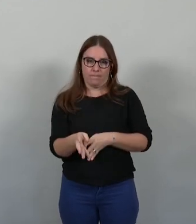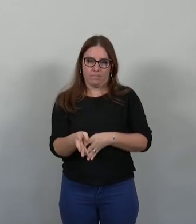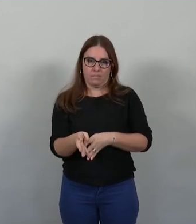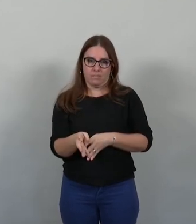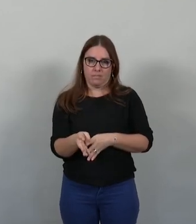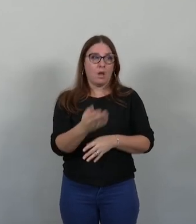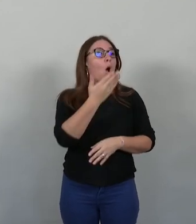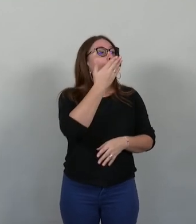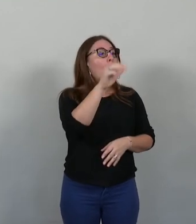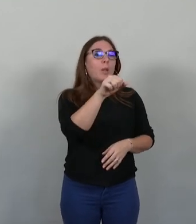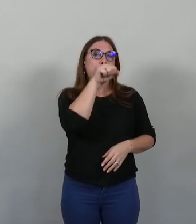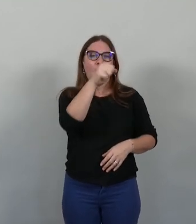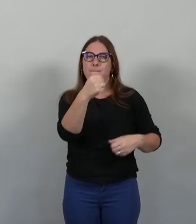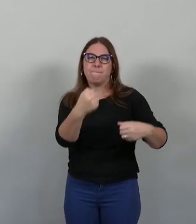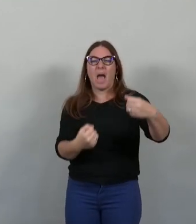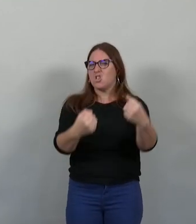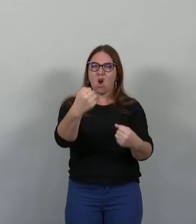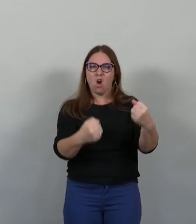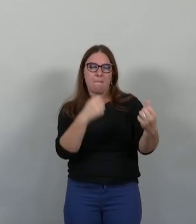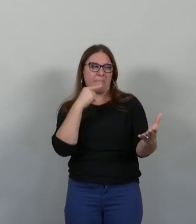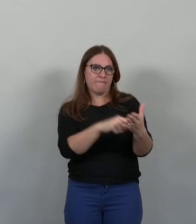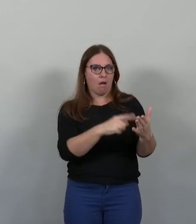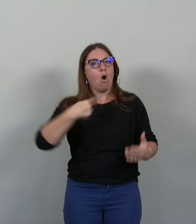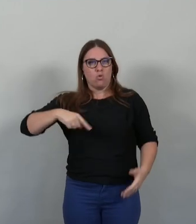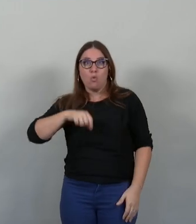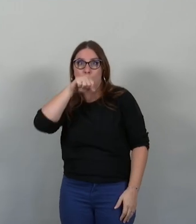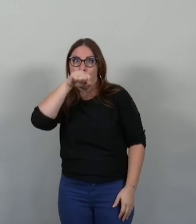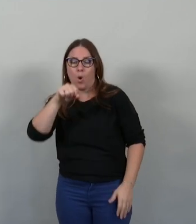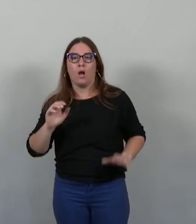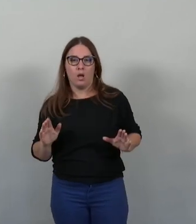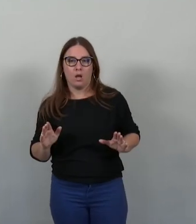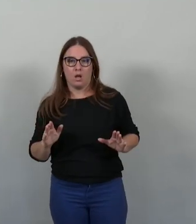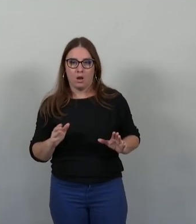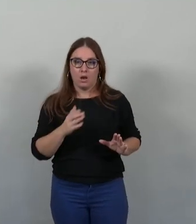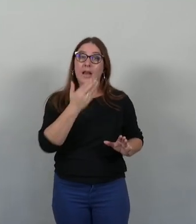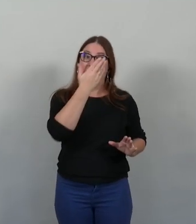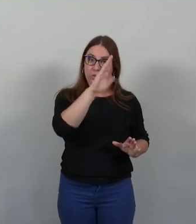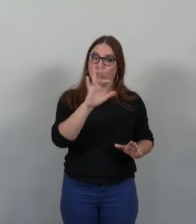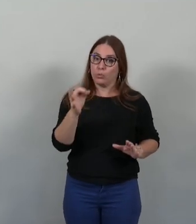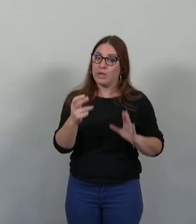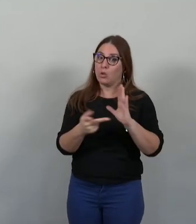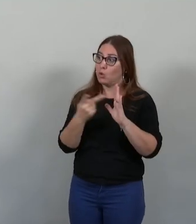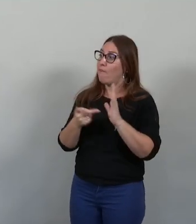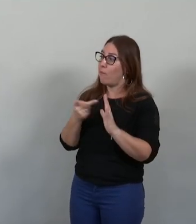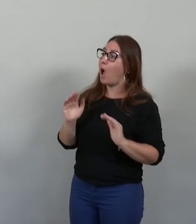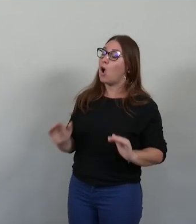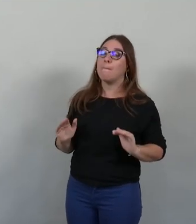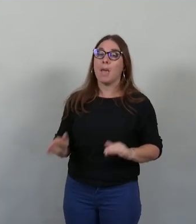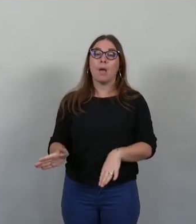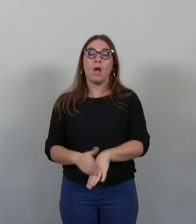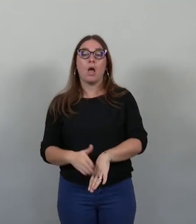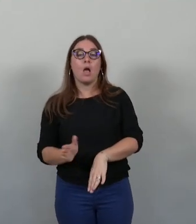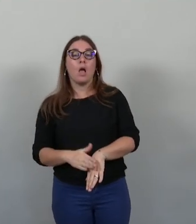d'autres aiment la bagnole donc à défaut d'autres aiment la bagnole je l'ai dis deux fois quand même c'est